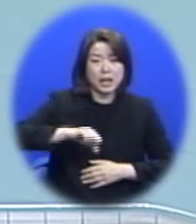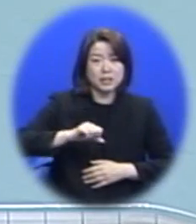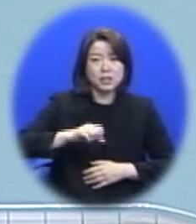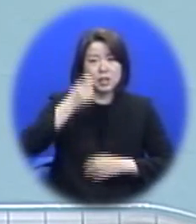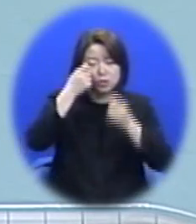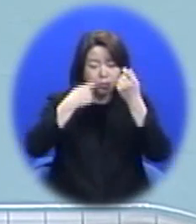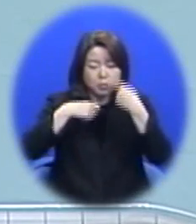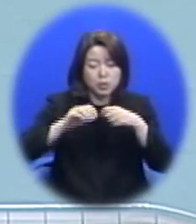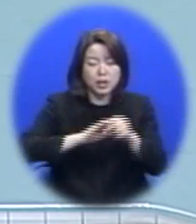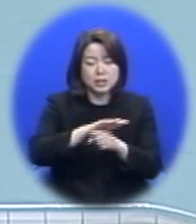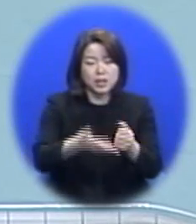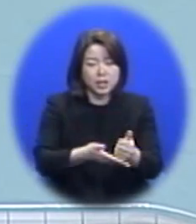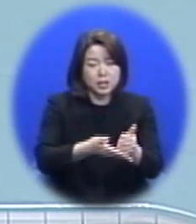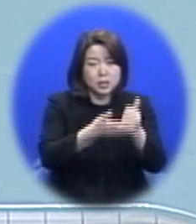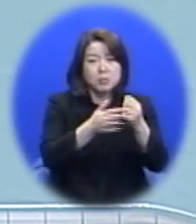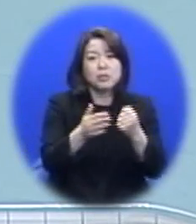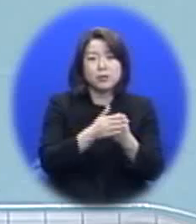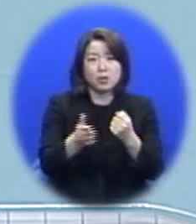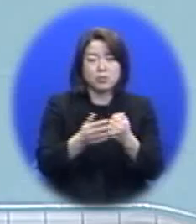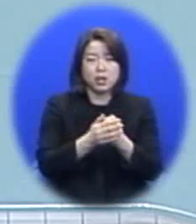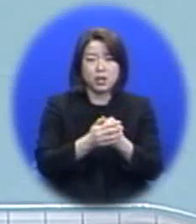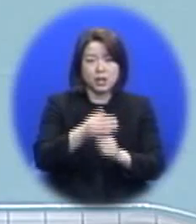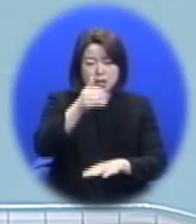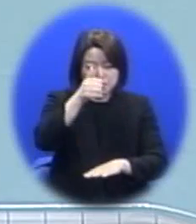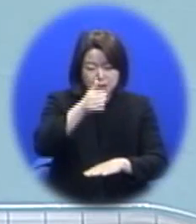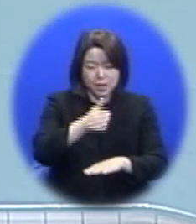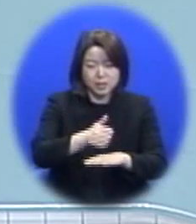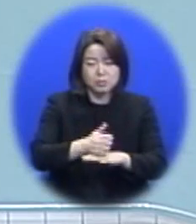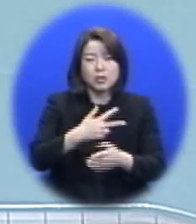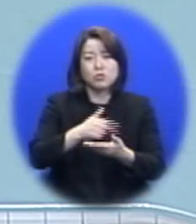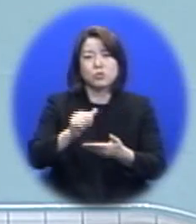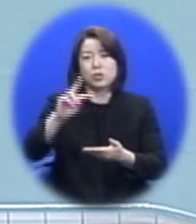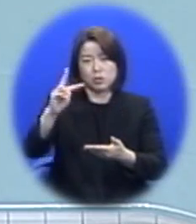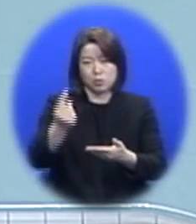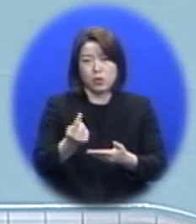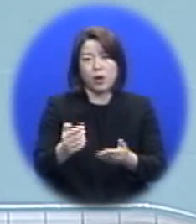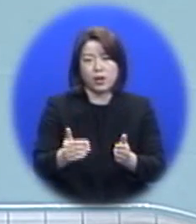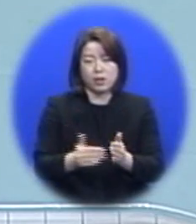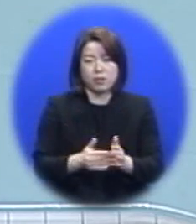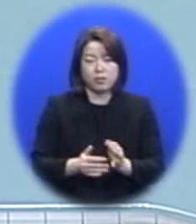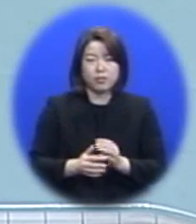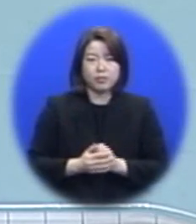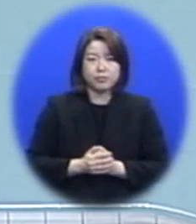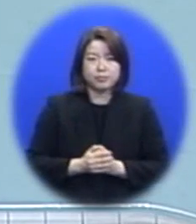섬김으로 결국 주께로 돌아오게 됩니다.